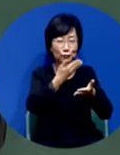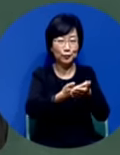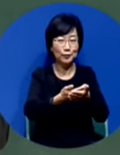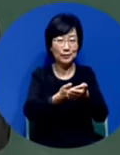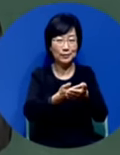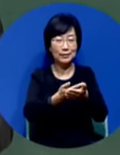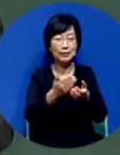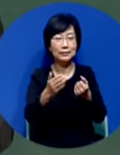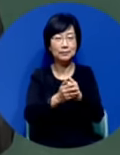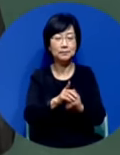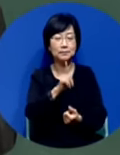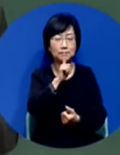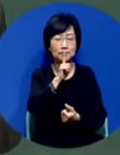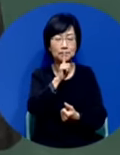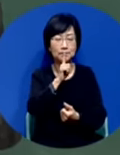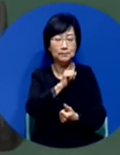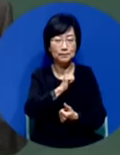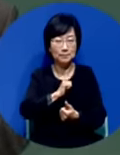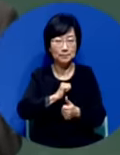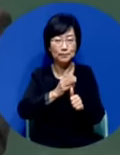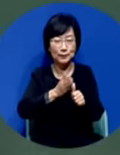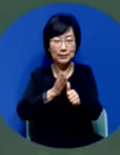하는데도.